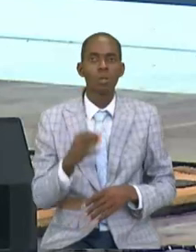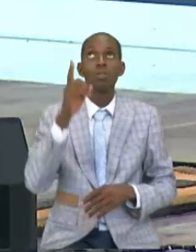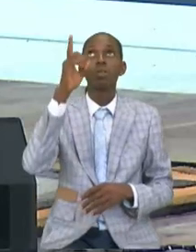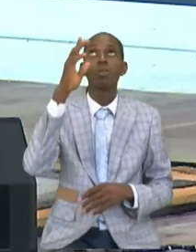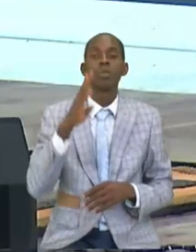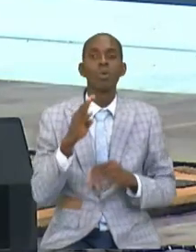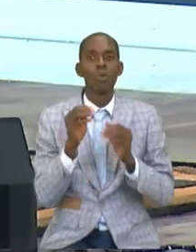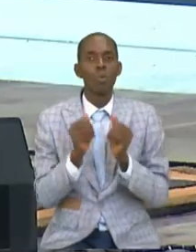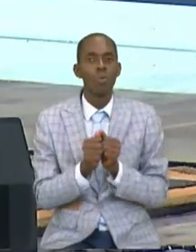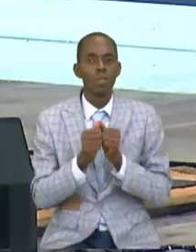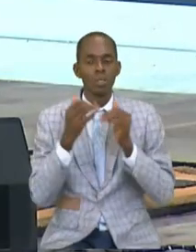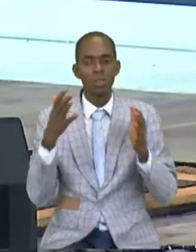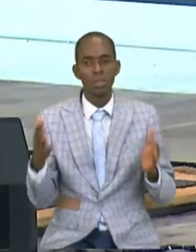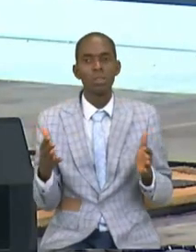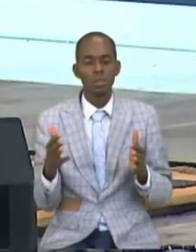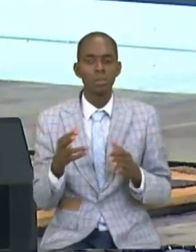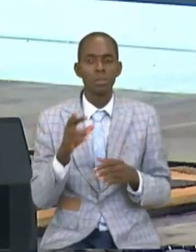Dieu